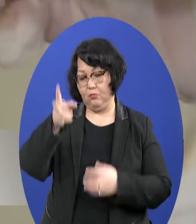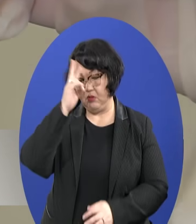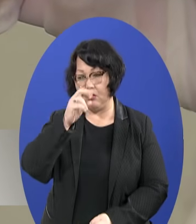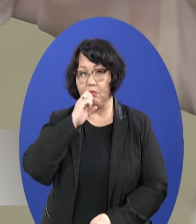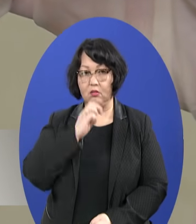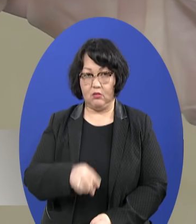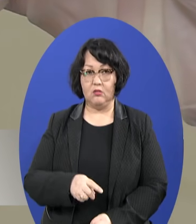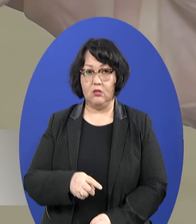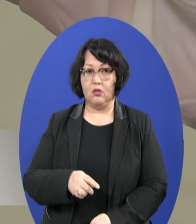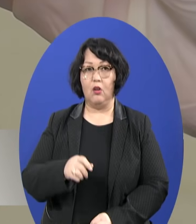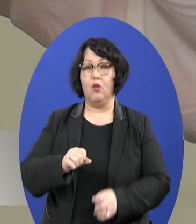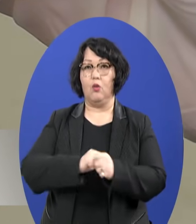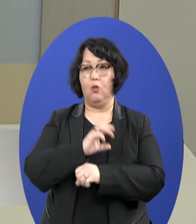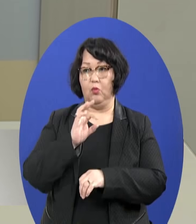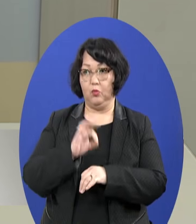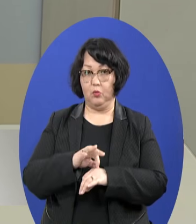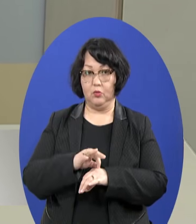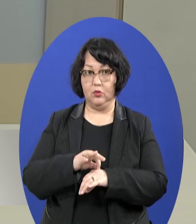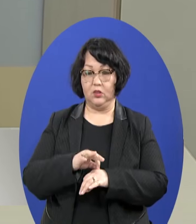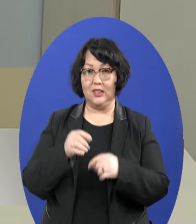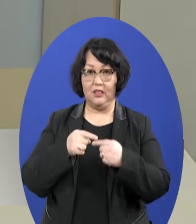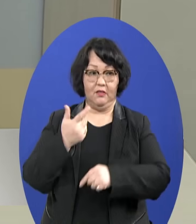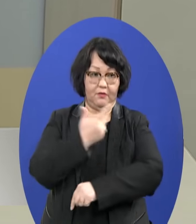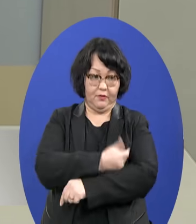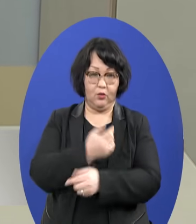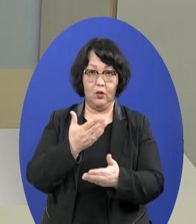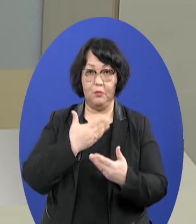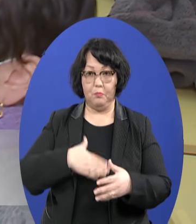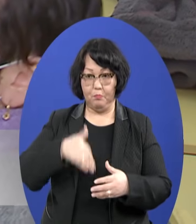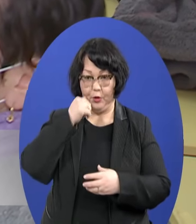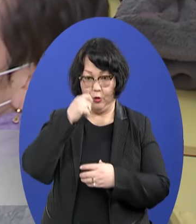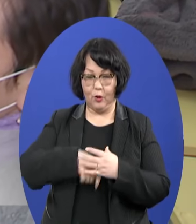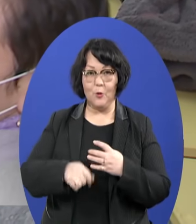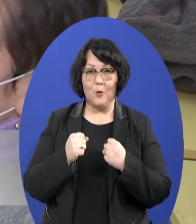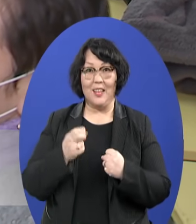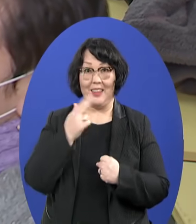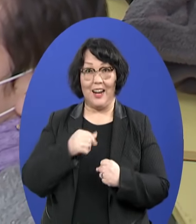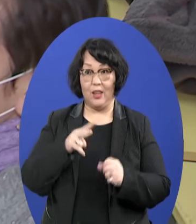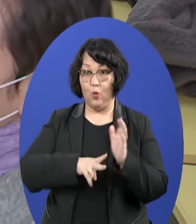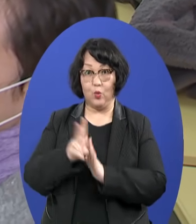Хэрвээ дархлаа тогтоогүй бол вакцины үр дүн гарахгүй гэдгийг ч сануулж байна.